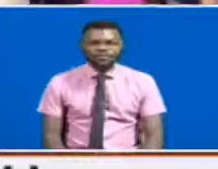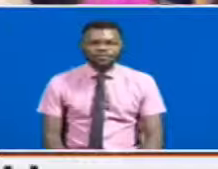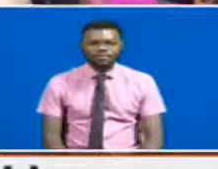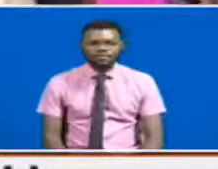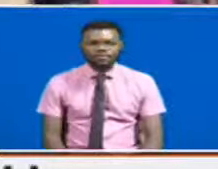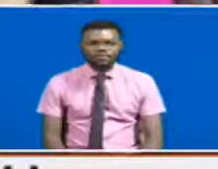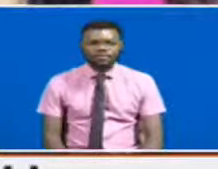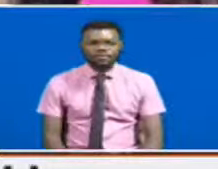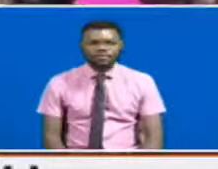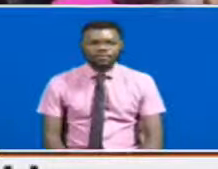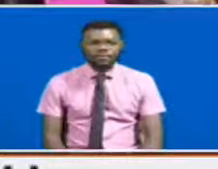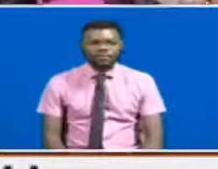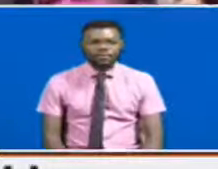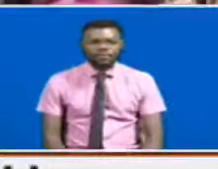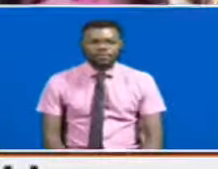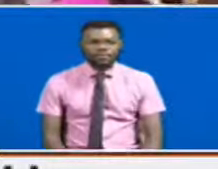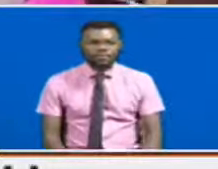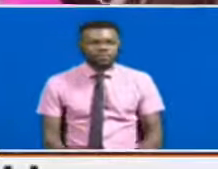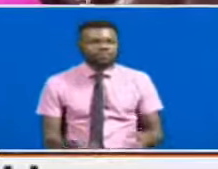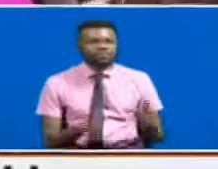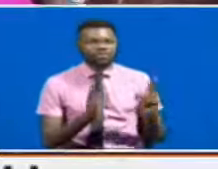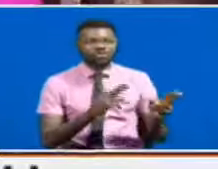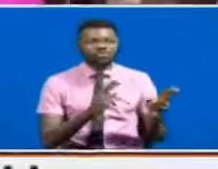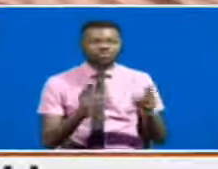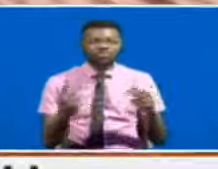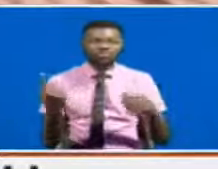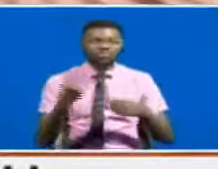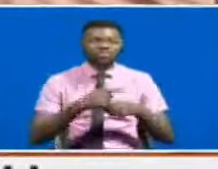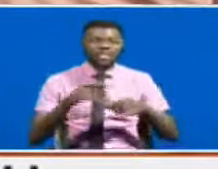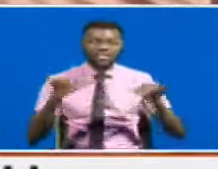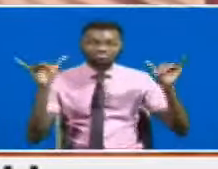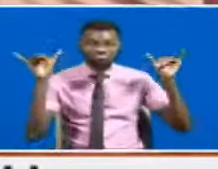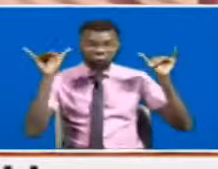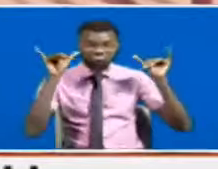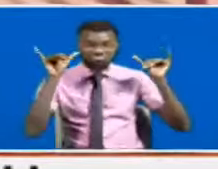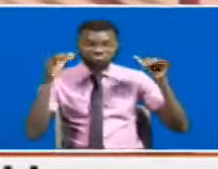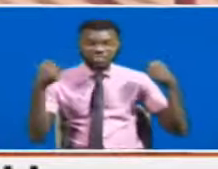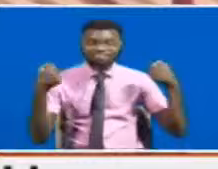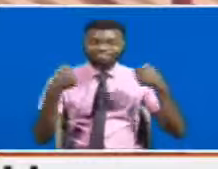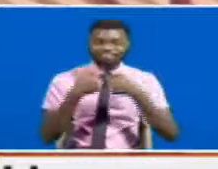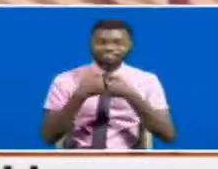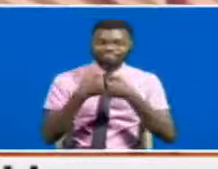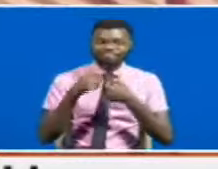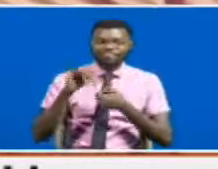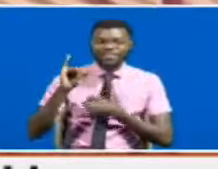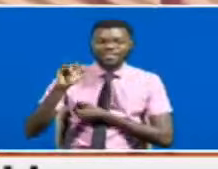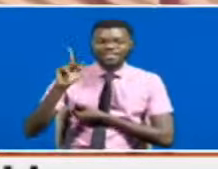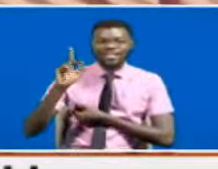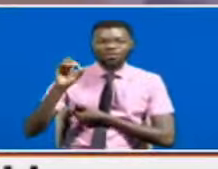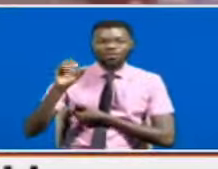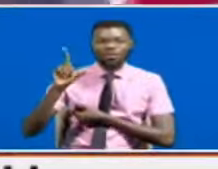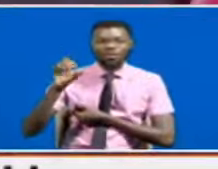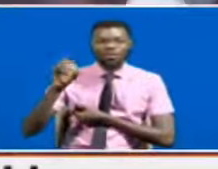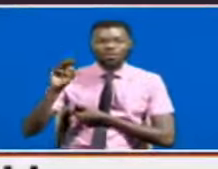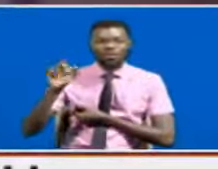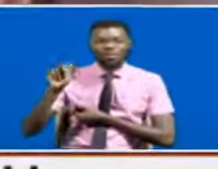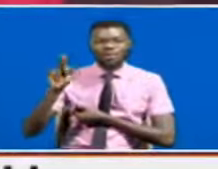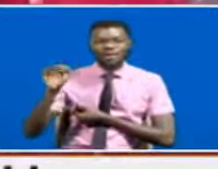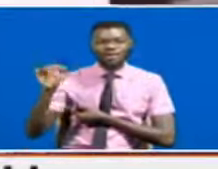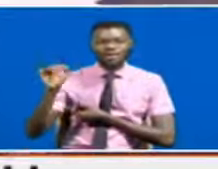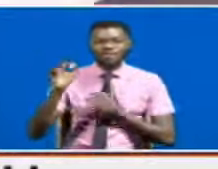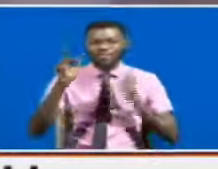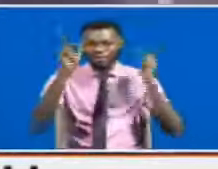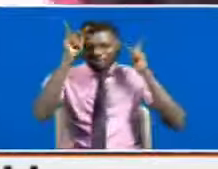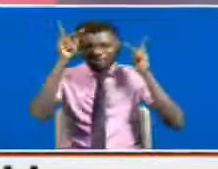Ni siku ya kawaida ya mapigano ya fahali katika uga huu wa Malinya, eneo la Ikolomani, kaunti ya Kakamega. Na wapenzi wa mchezo huu